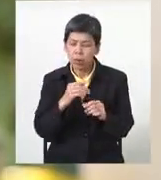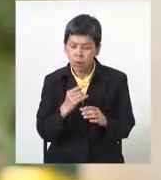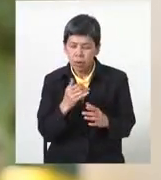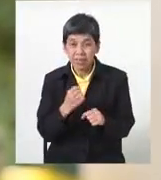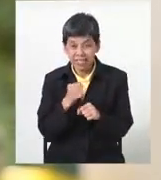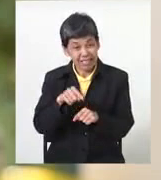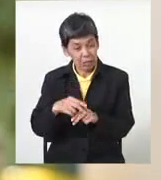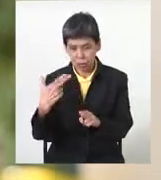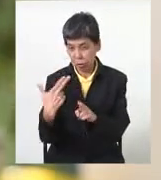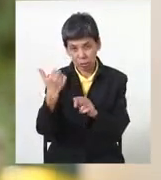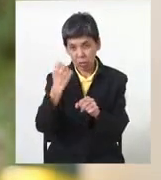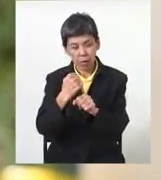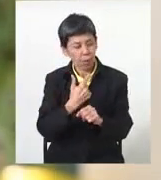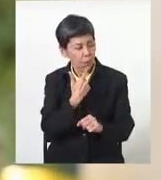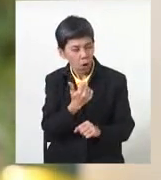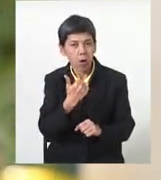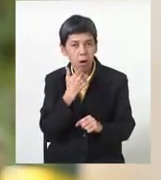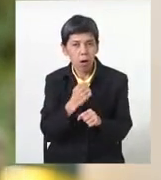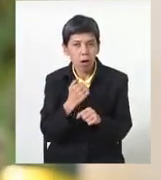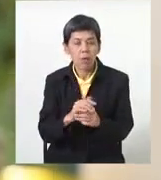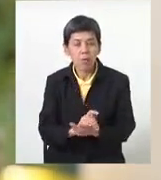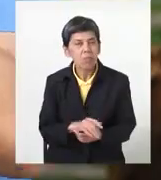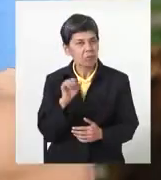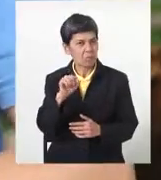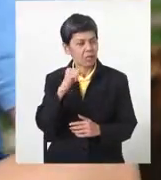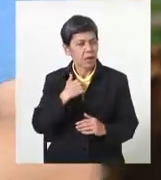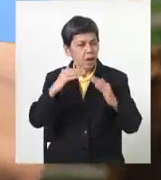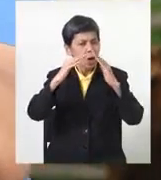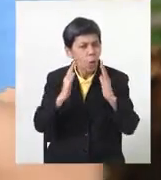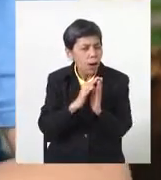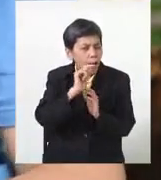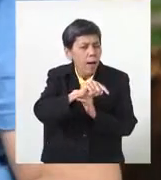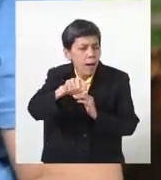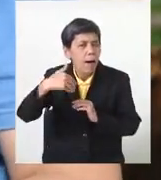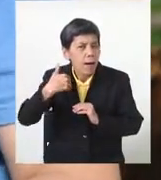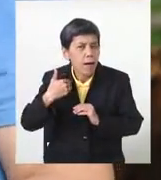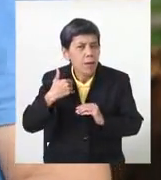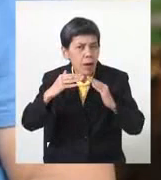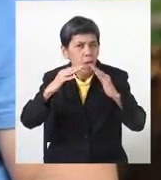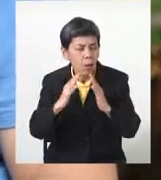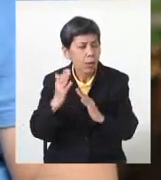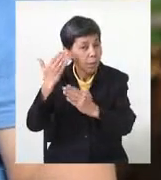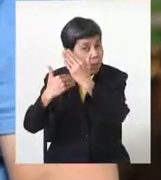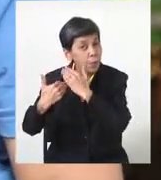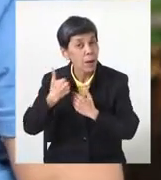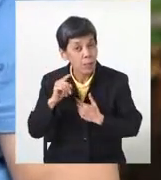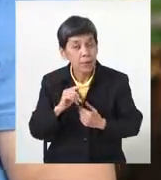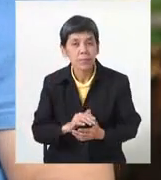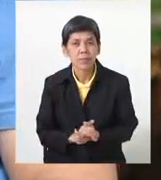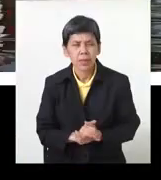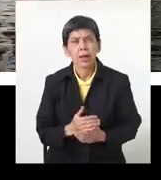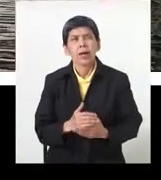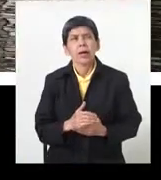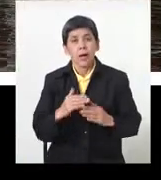เอ่อดำเนินบ้านแพร้วเนี่ยชนะเลิศในเรื่องรสชาติอืผมเห็นมีวัดวาอารามเยอะแยะเลยแถวนี้นะมีประวัติความเป็น